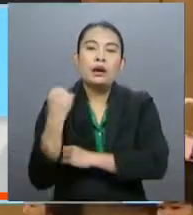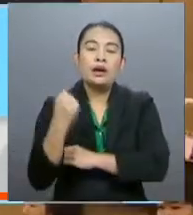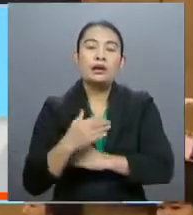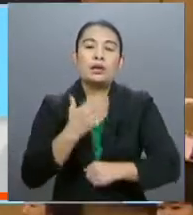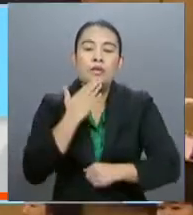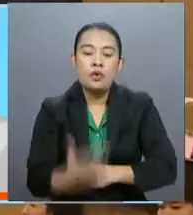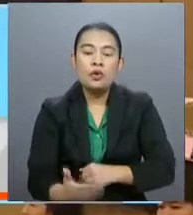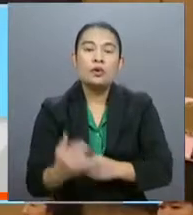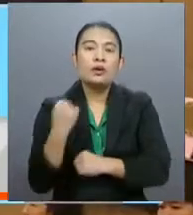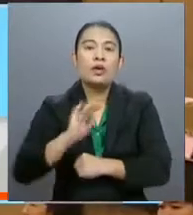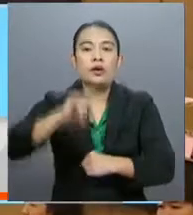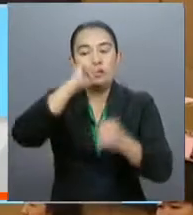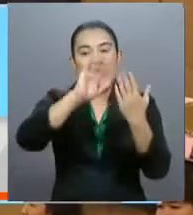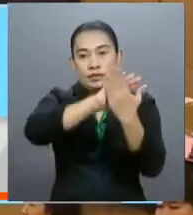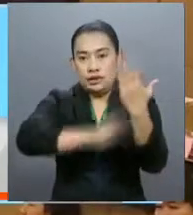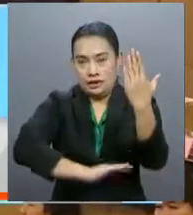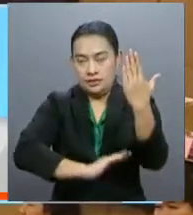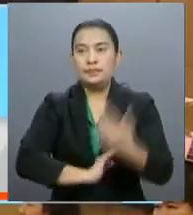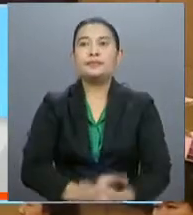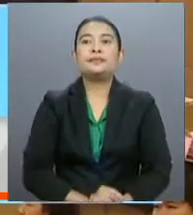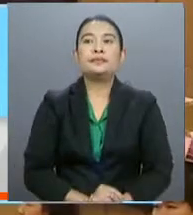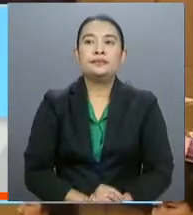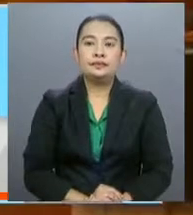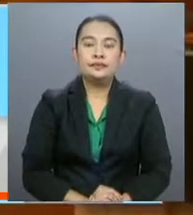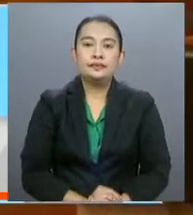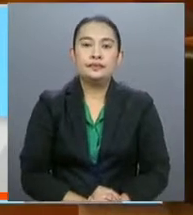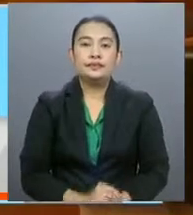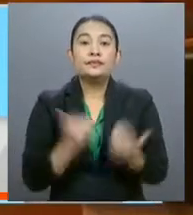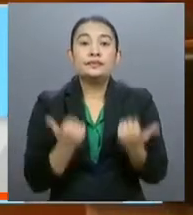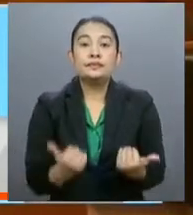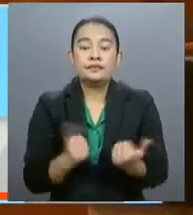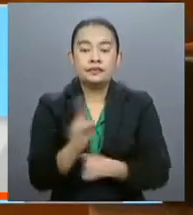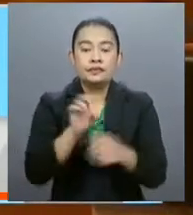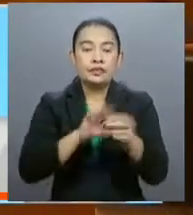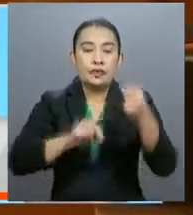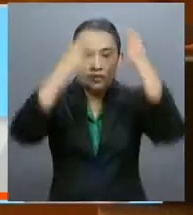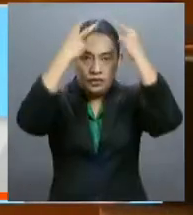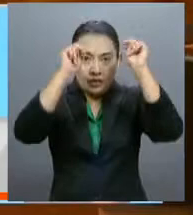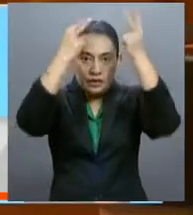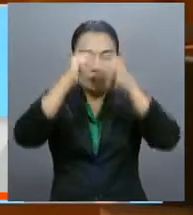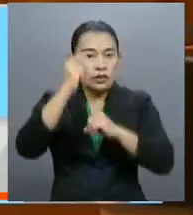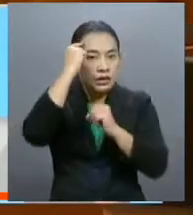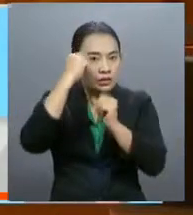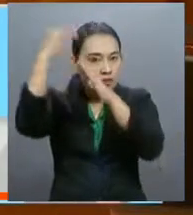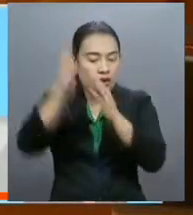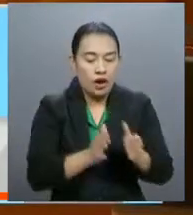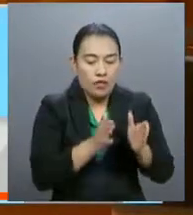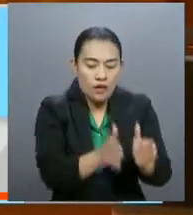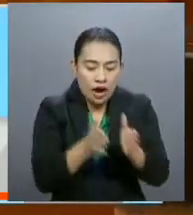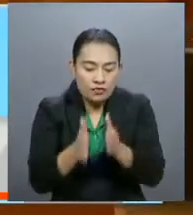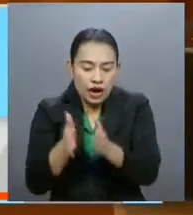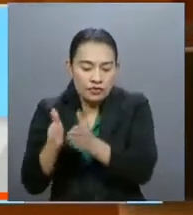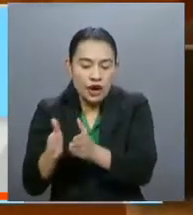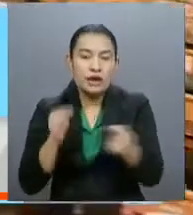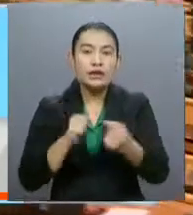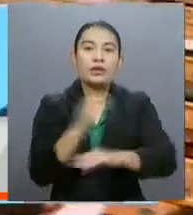แข็งของบ้านเมืองอย่างอย่างหนึที่จะสามาทั้งนี้นายกรัฐมนตรียังคาดหวังว่าทุกฝ่ายนะคะโดยเฉพาะการเมือง